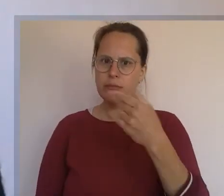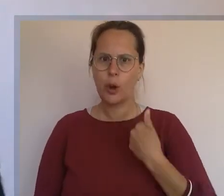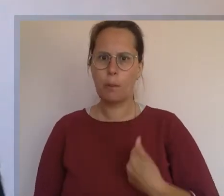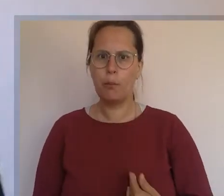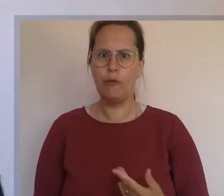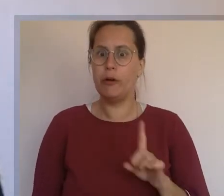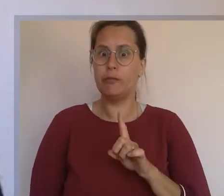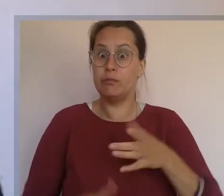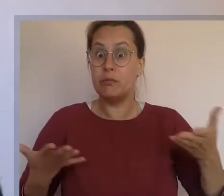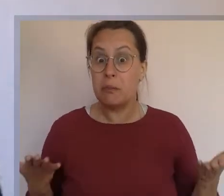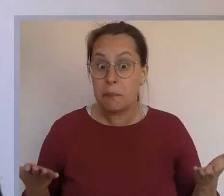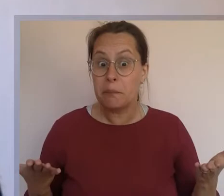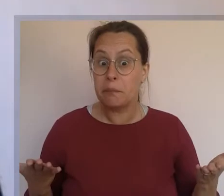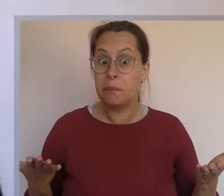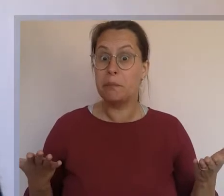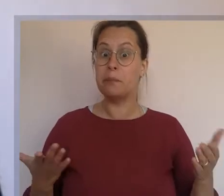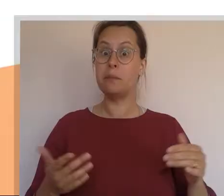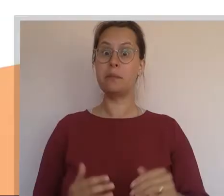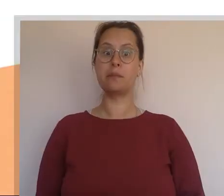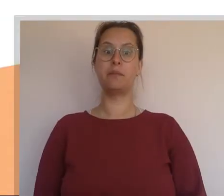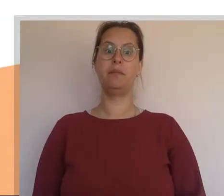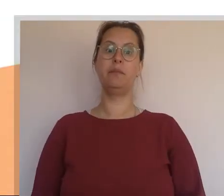Waar word jij moe van?